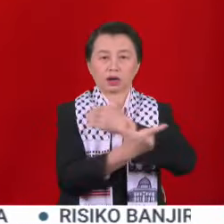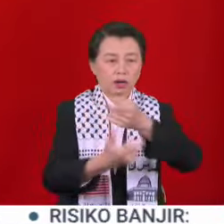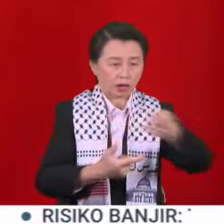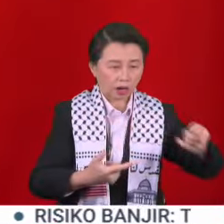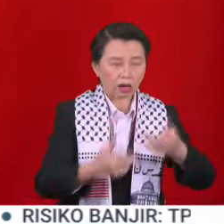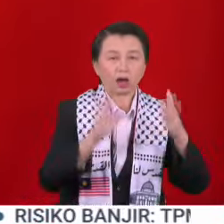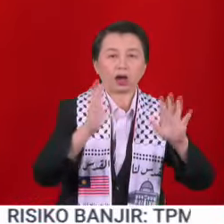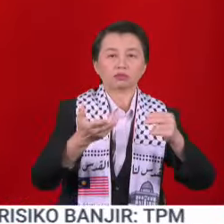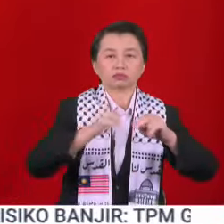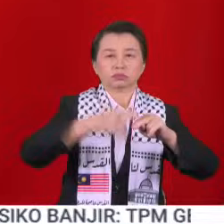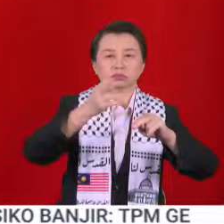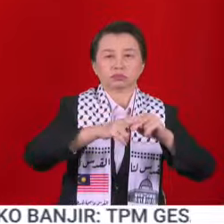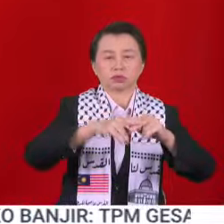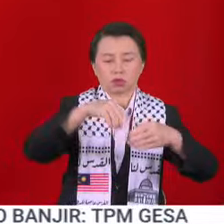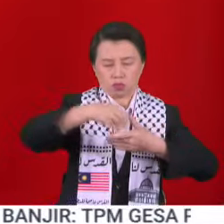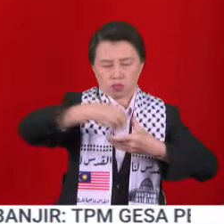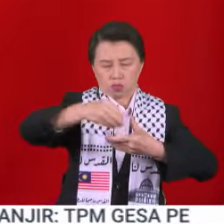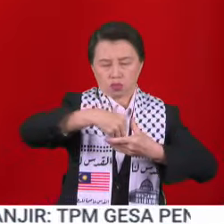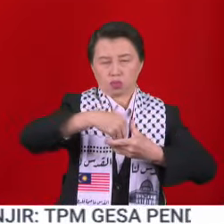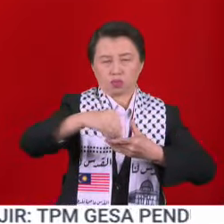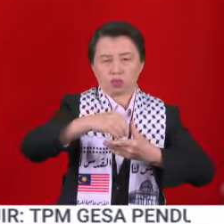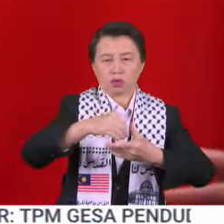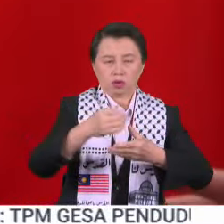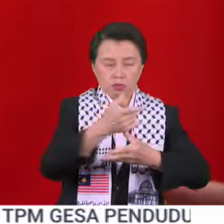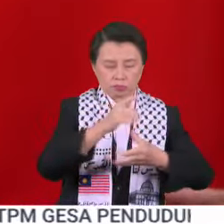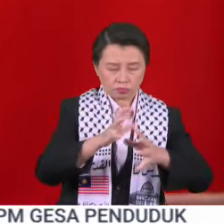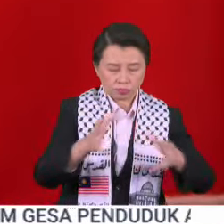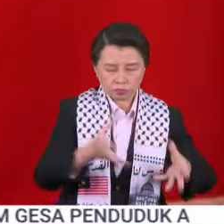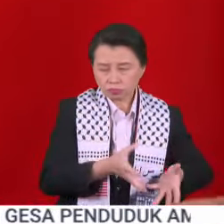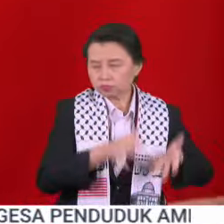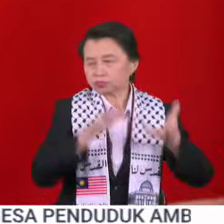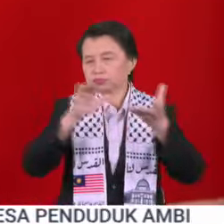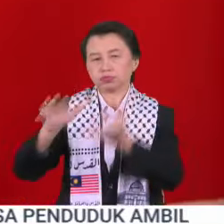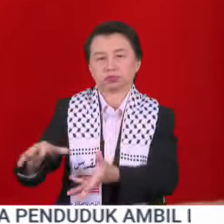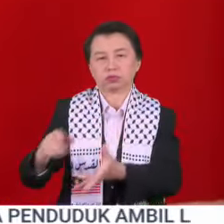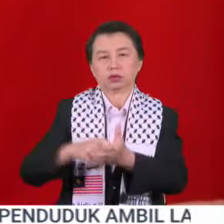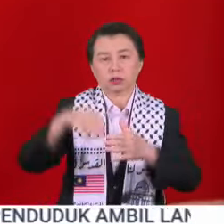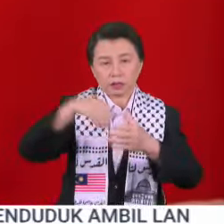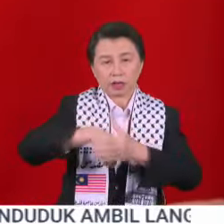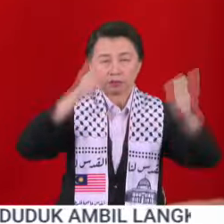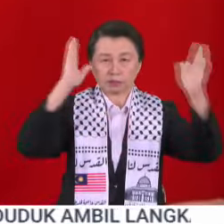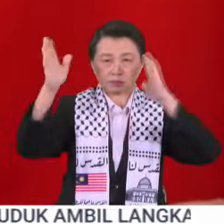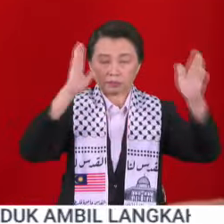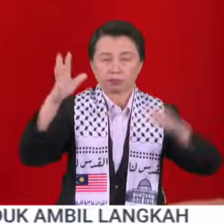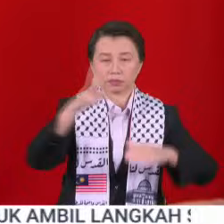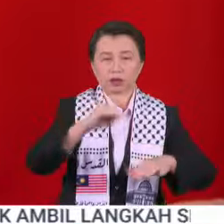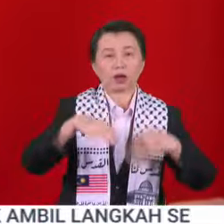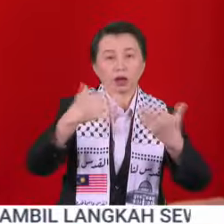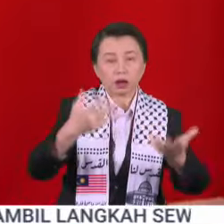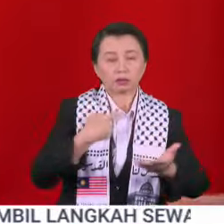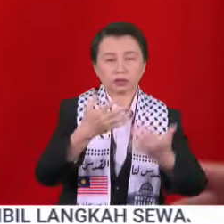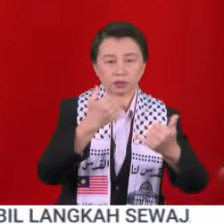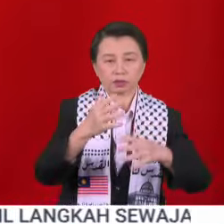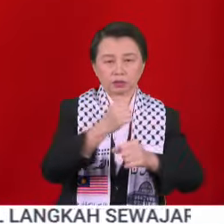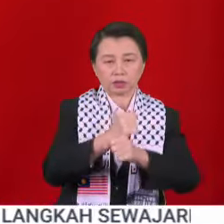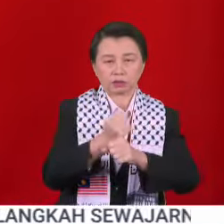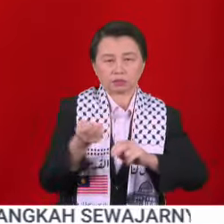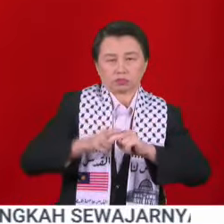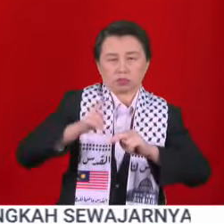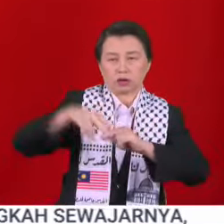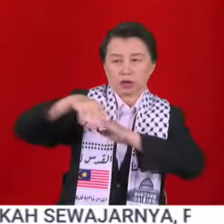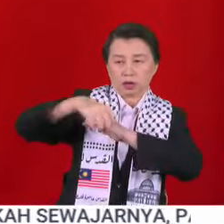bagaimana kita nak tingkatkan pengeluaran supaya kita dapat memenuhi bukan saja keperluan dalam negara kita tapi bagaimana kita nak dapat